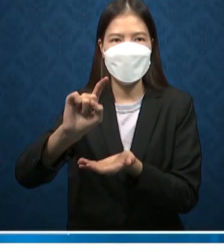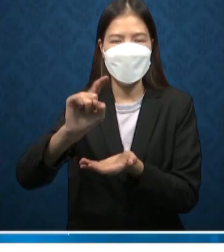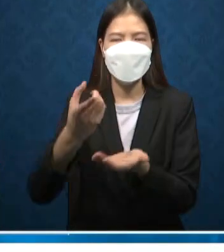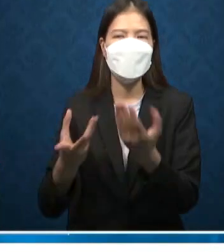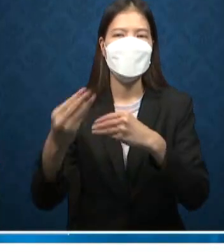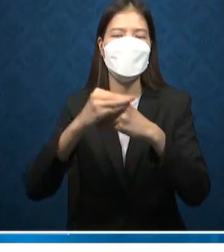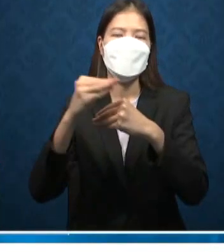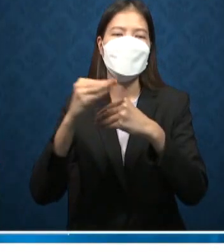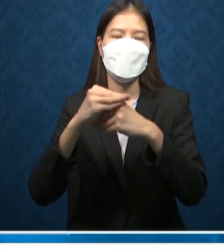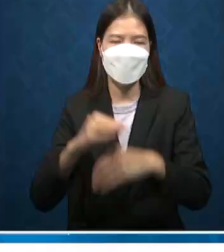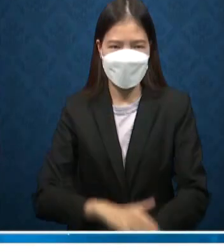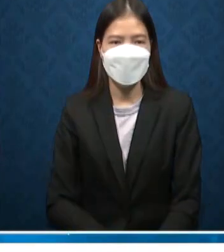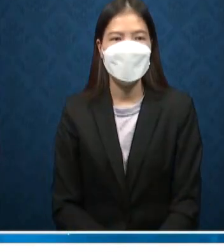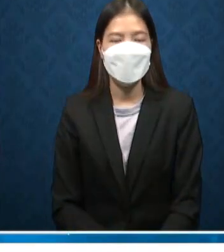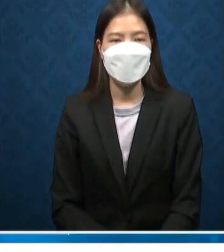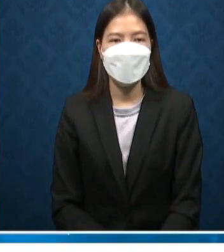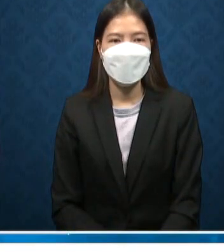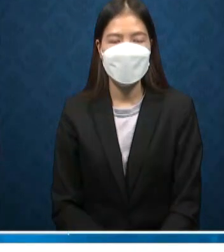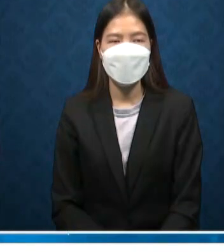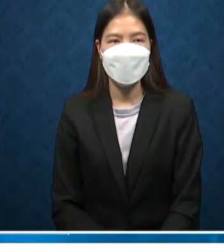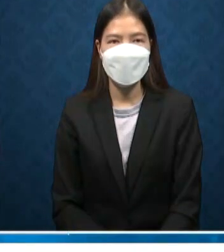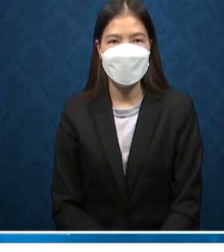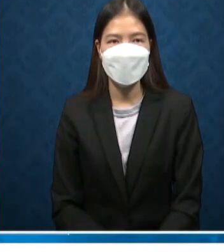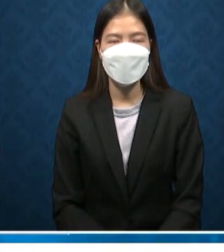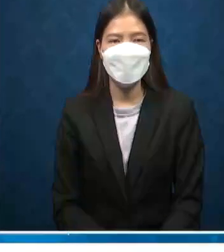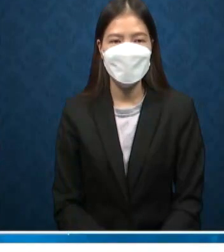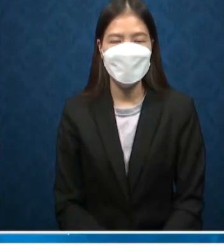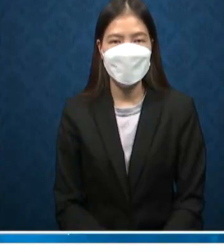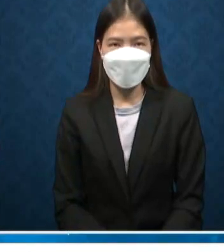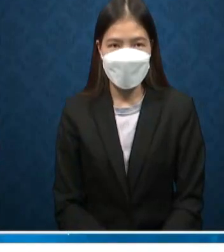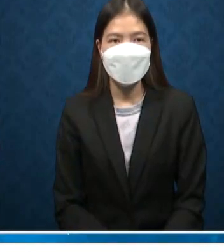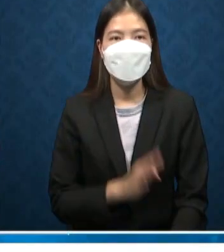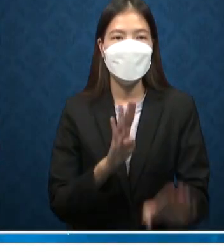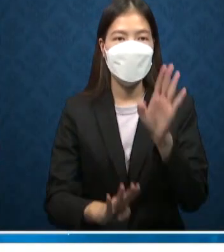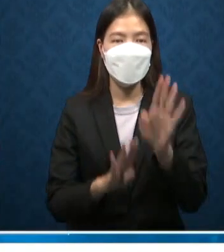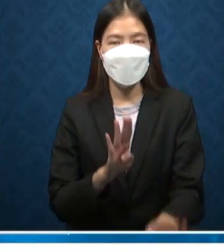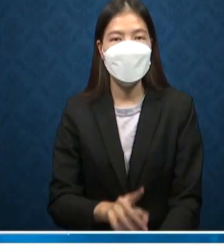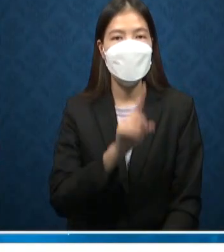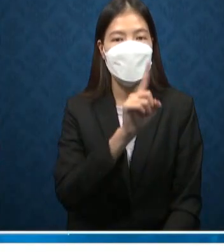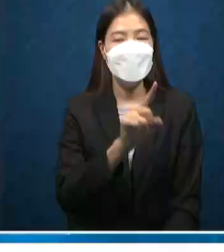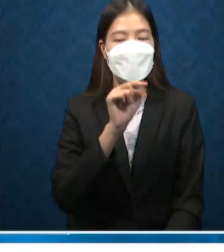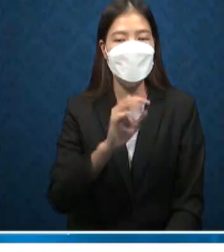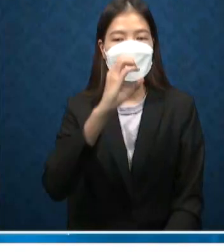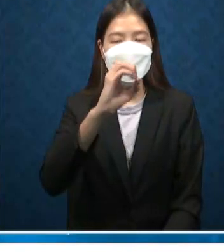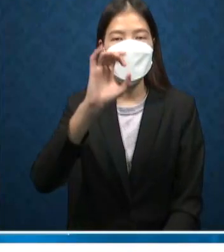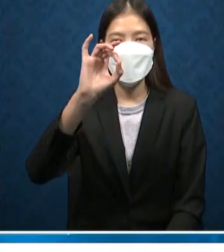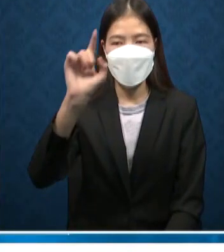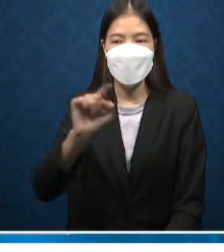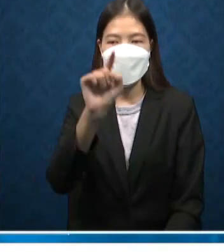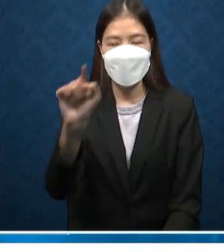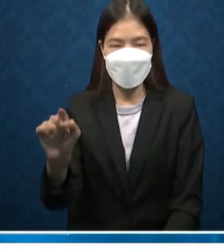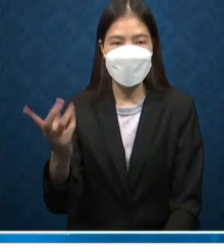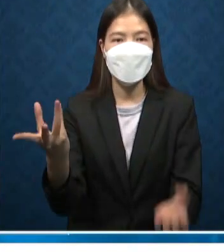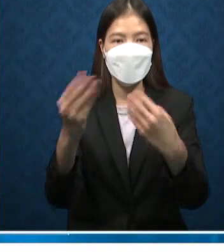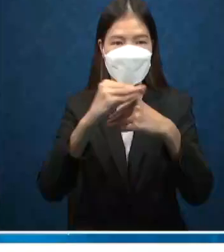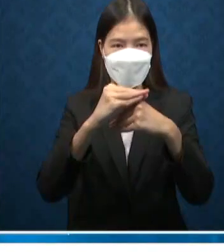ากขึ้นนะครับซึ่งมีสัดส่วนที่เพิ่มขึ้นถึงร้อยละประมาณร้อยละ 1.08 นะครับอันนี้เดี๋ยว